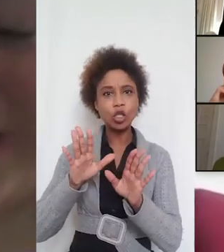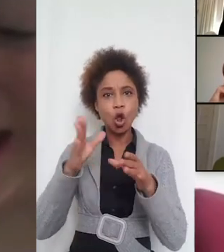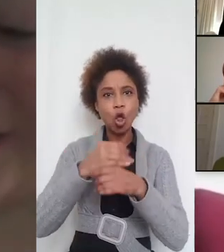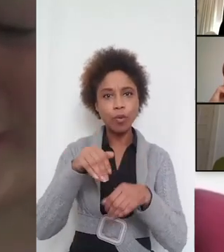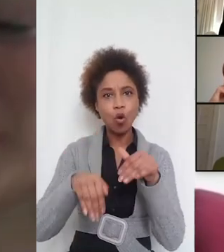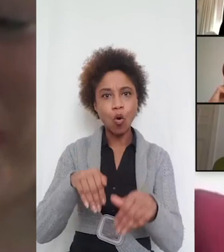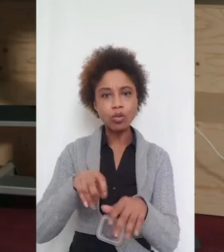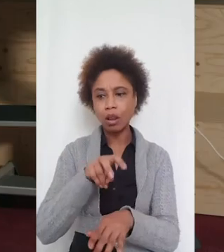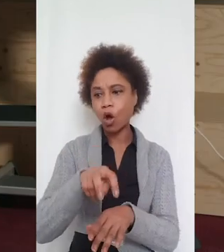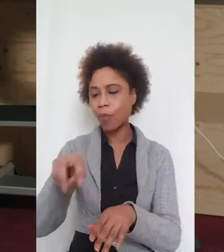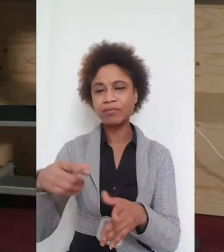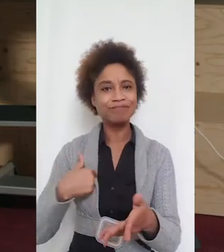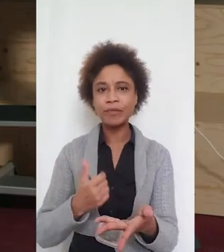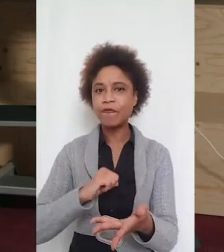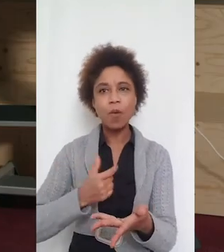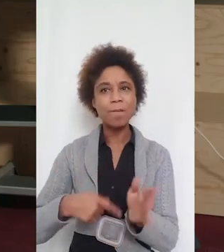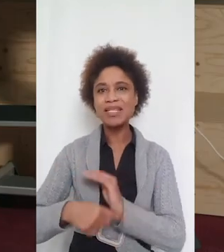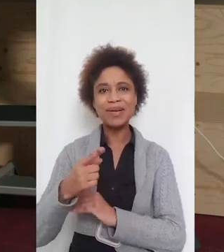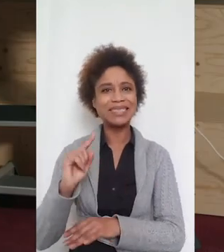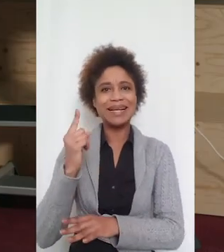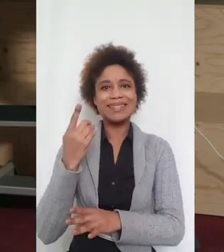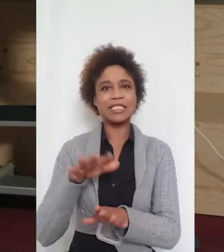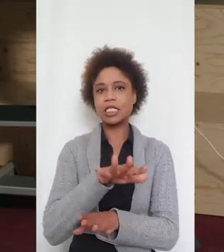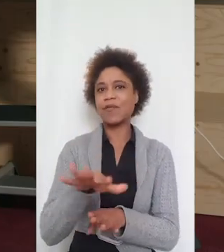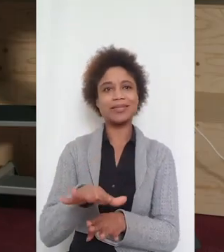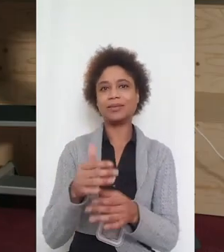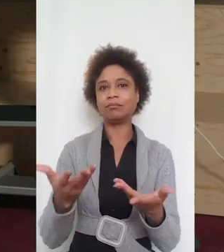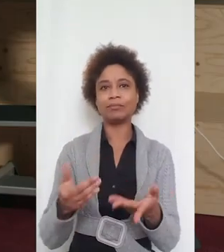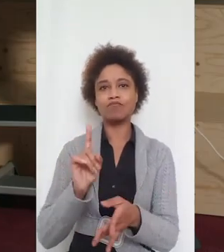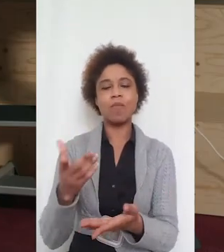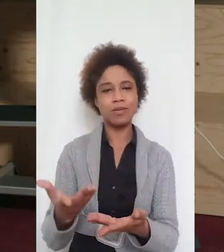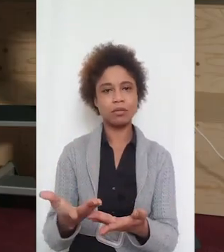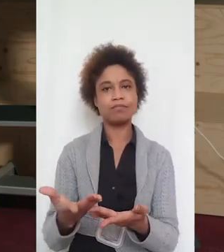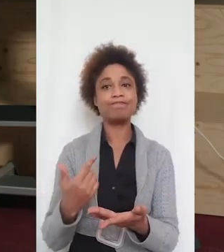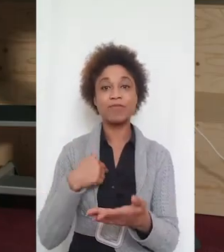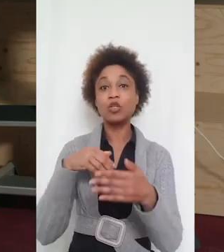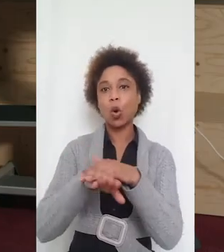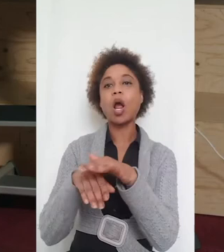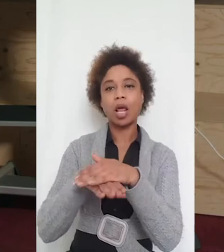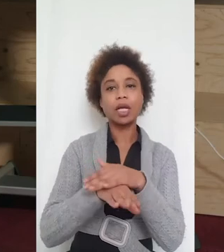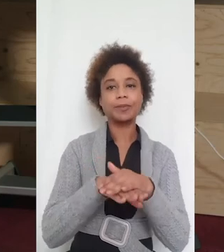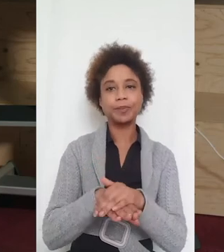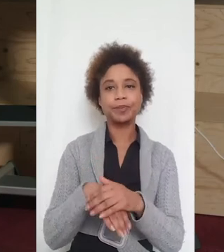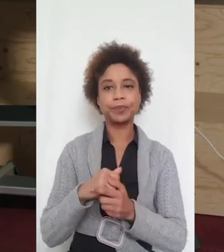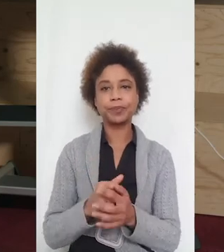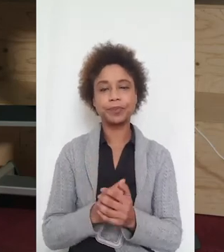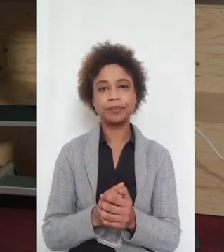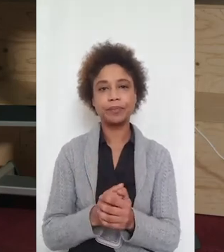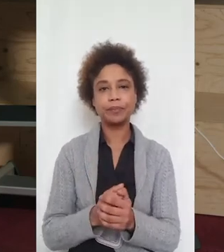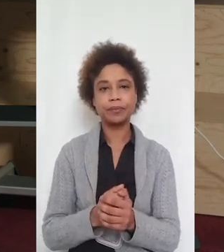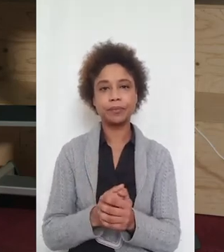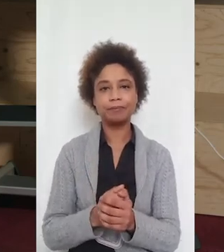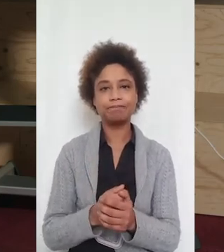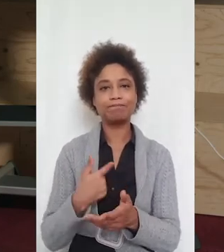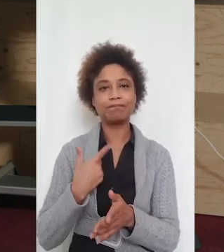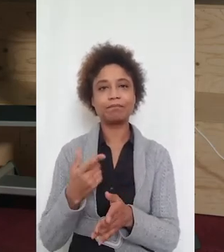Dus ja, dat was voor mij ook niet de meest ideale situatie op dat moment qua toegankelijkheid. En sindsdien, ja,